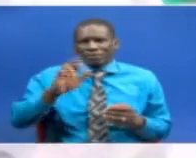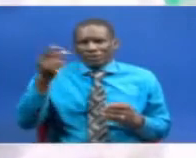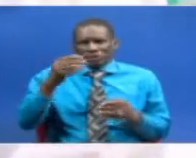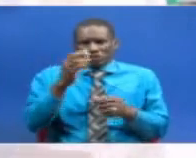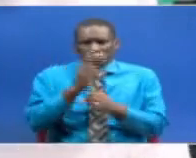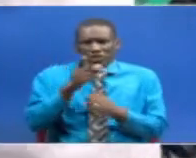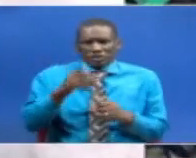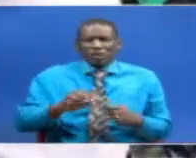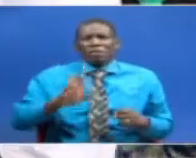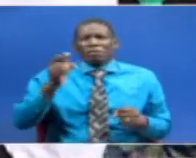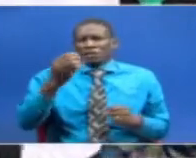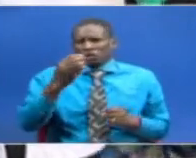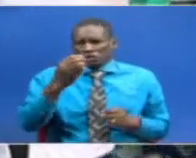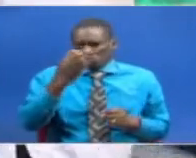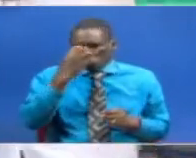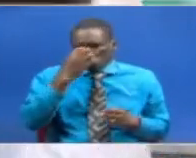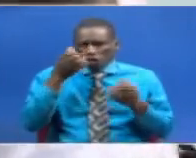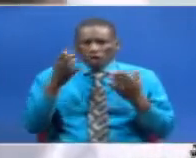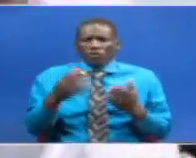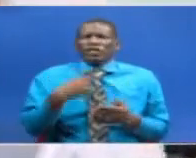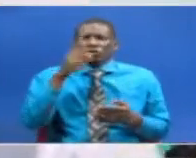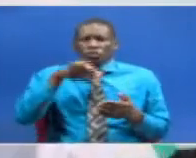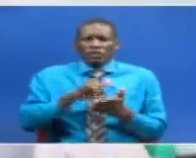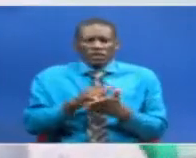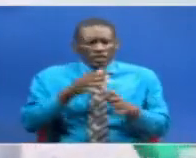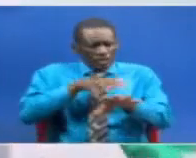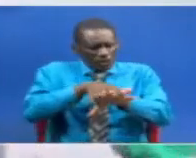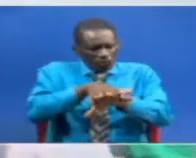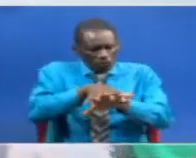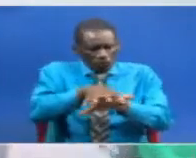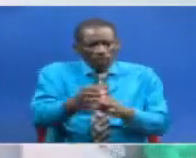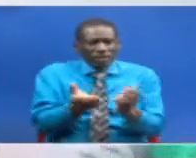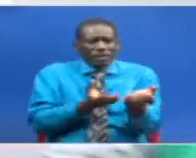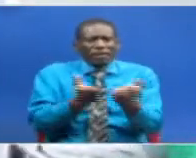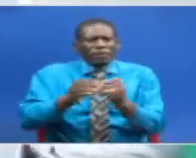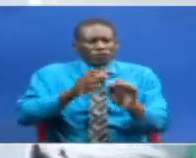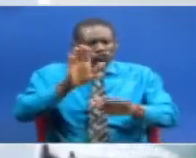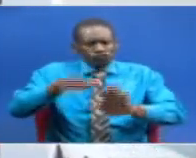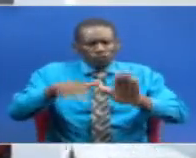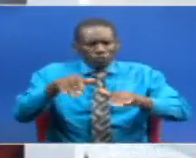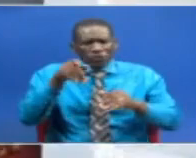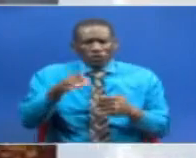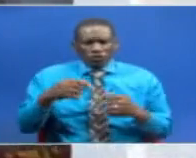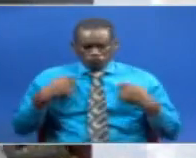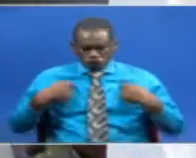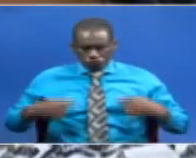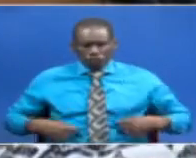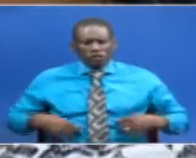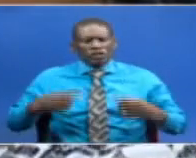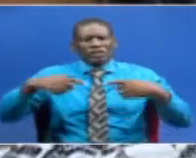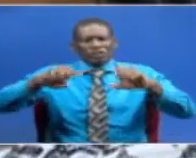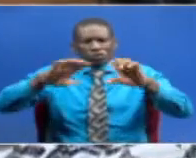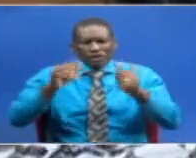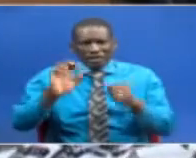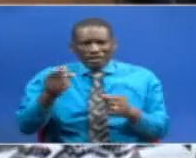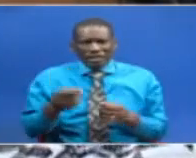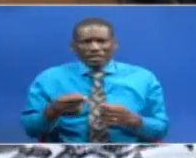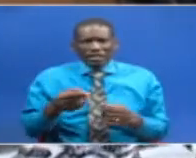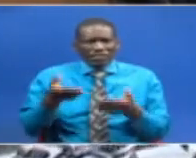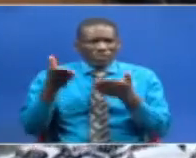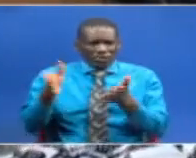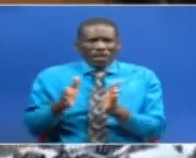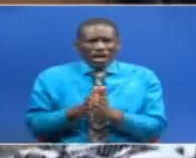Rais William Ruto sasa anadaiwa kuwa kichocheo cha biashara ya ufundi huu kunoga nchini Kenya. Ziko na bado